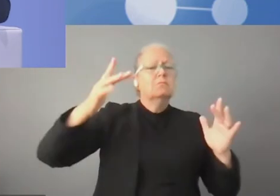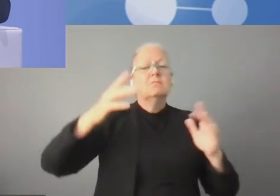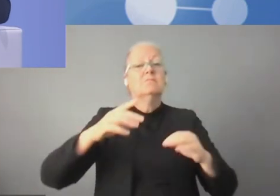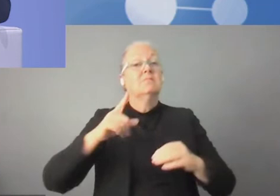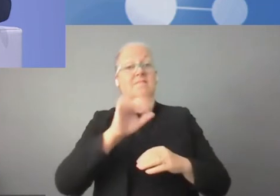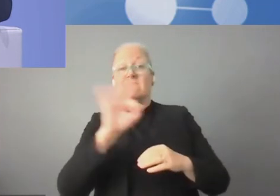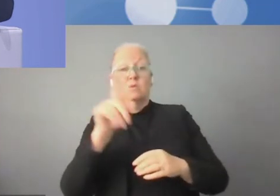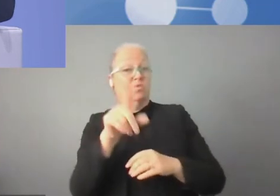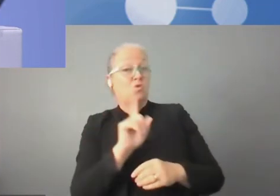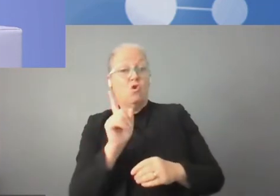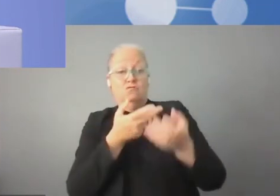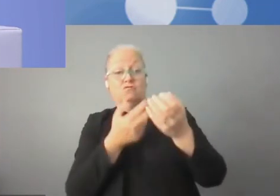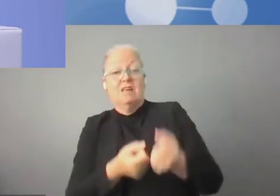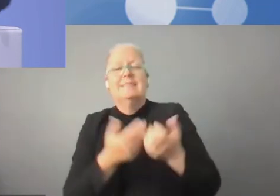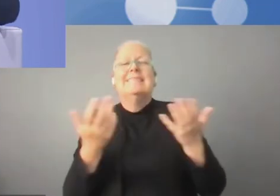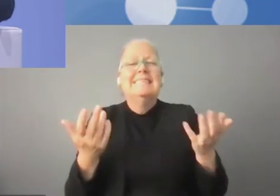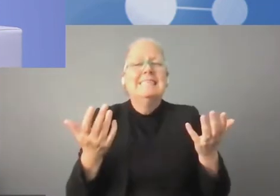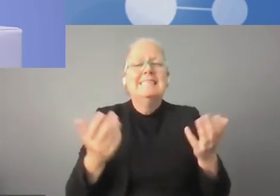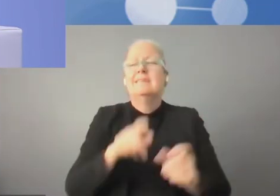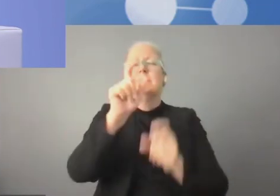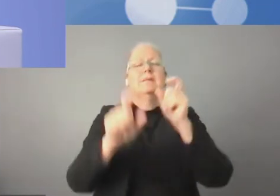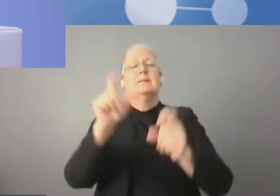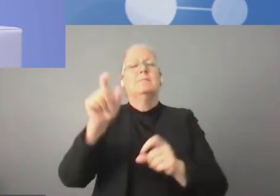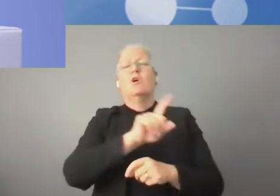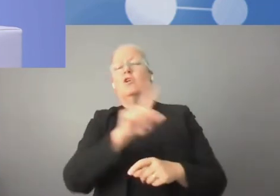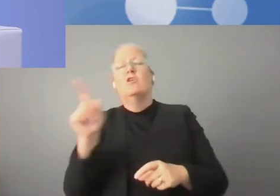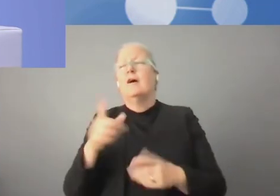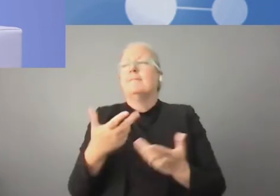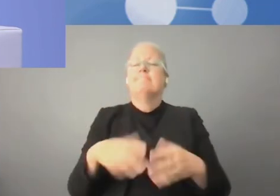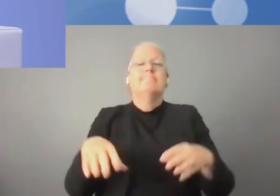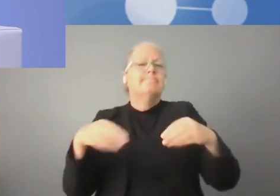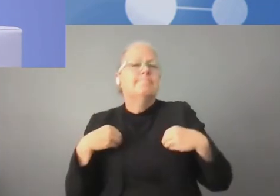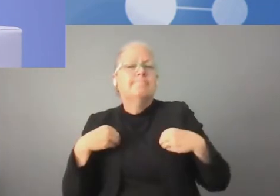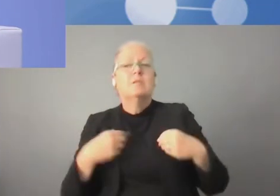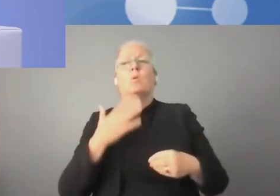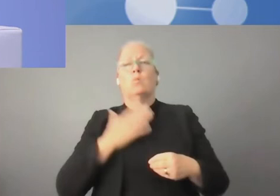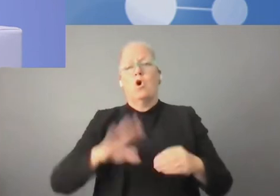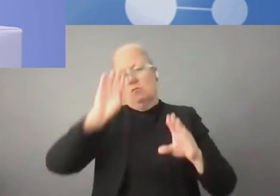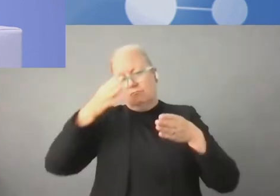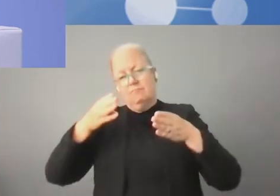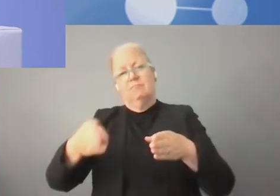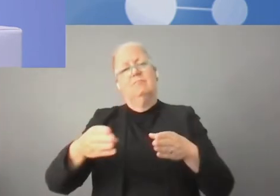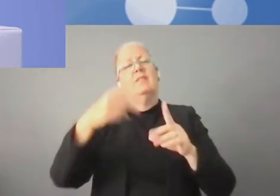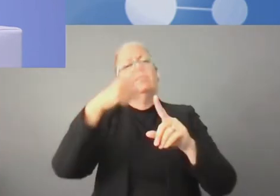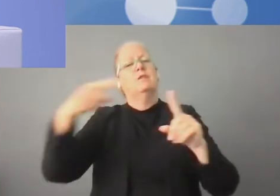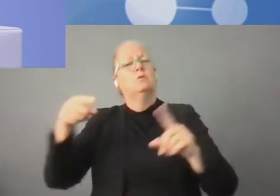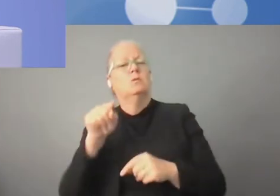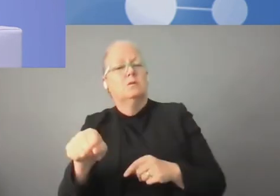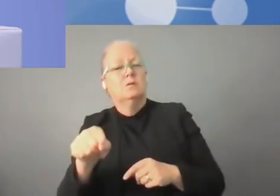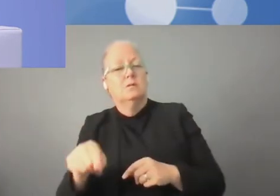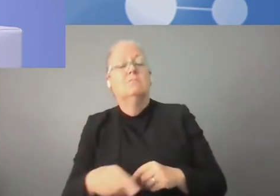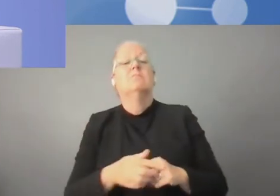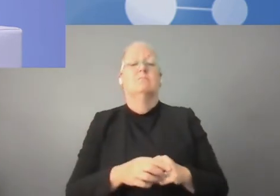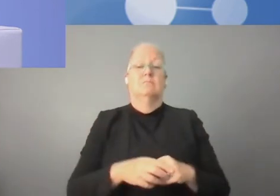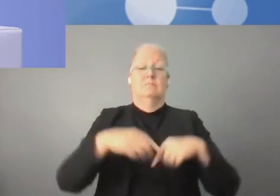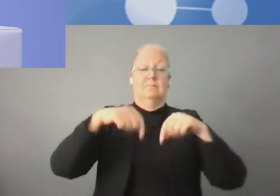且还更广阔的方面，比方说他信任他的价值观等等，没有